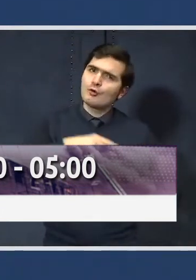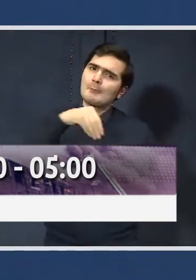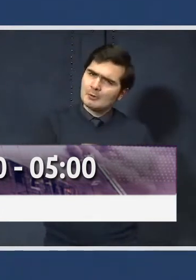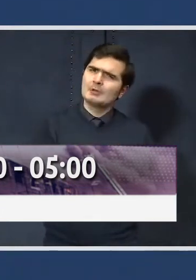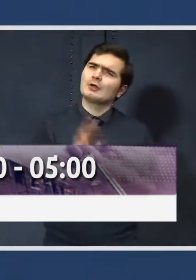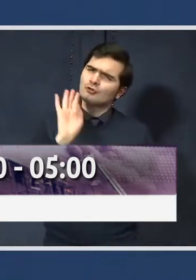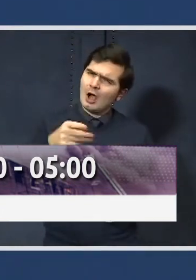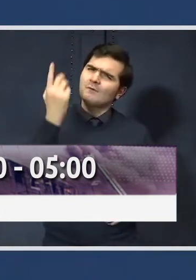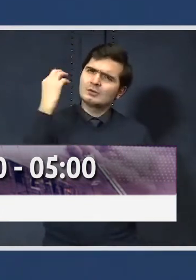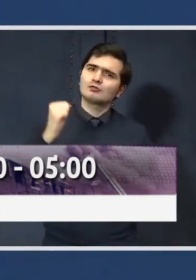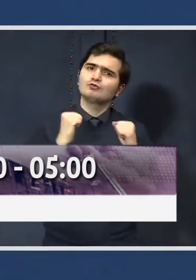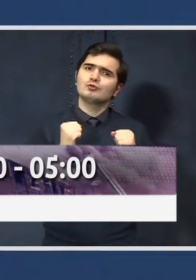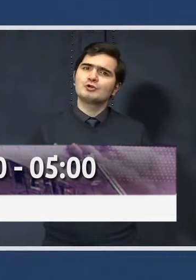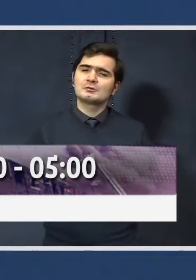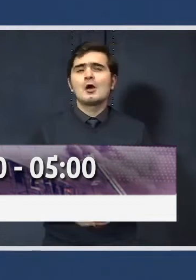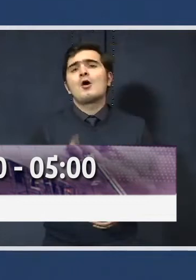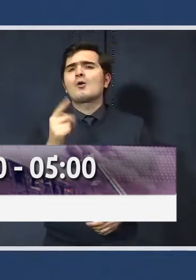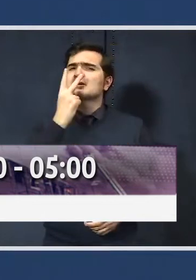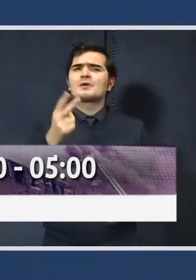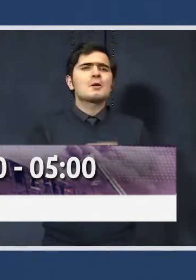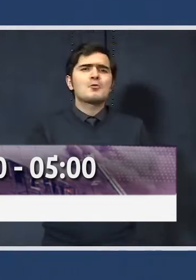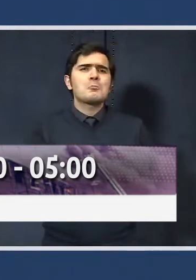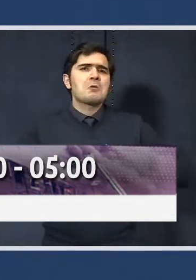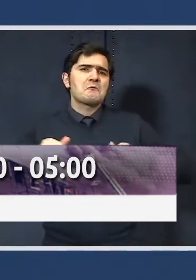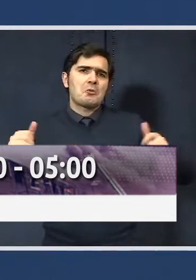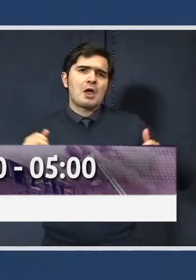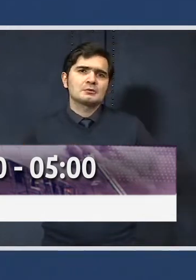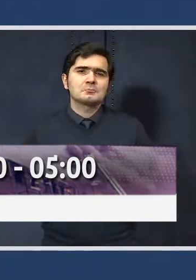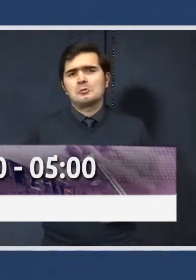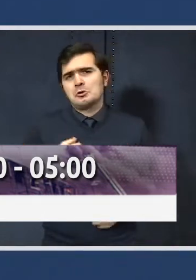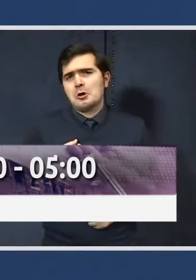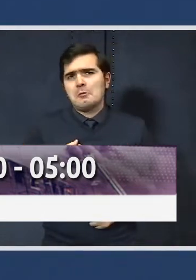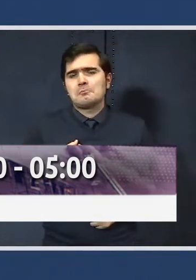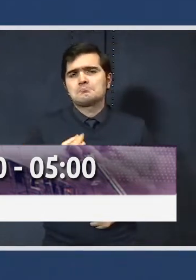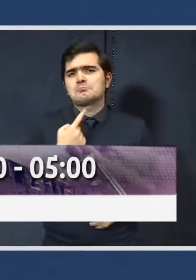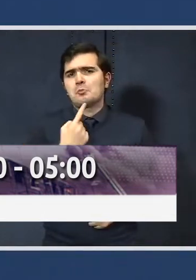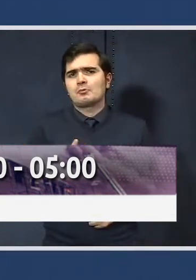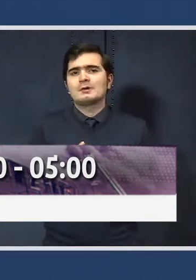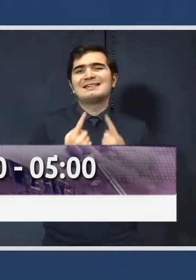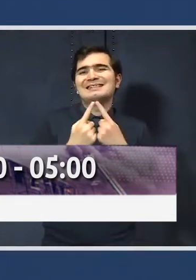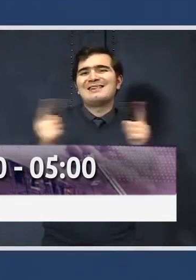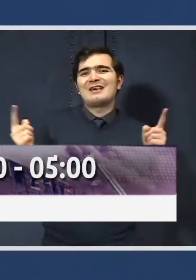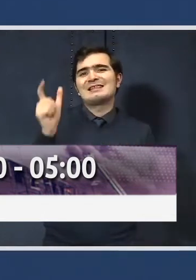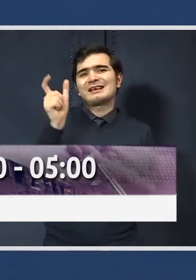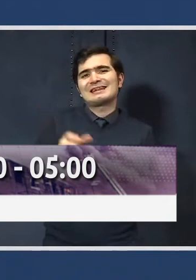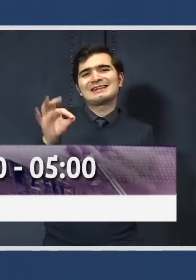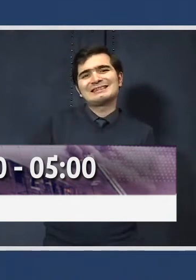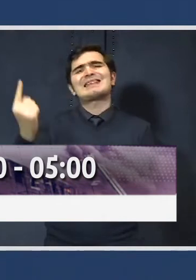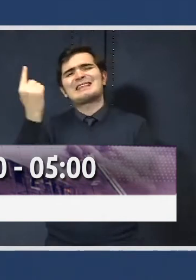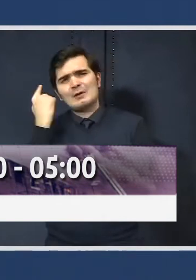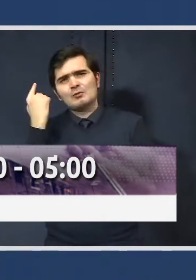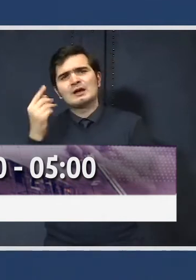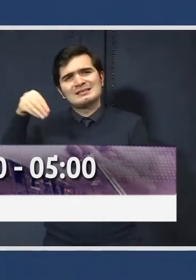avut succes a vom vedea cum va evolua Eu zic ca diferenta fata de data trecuta ca metoda aceasta masura